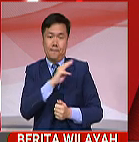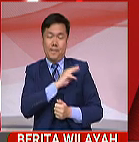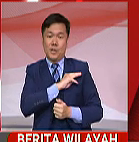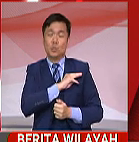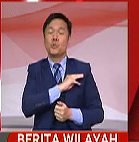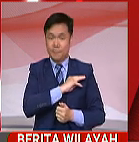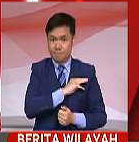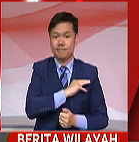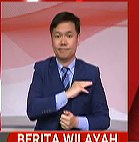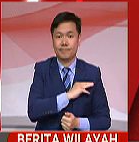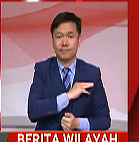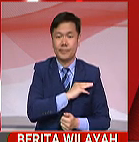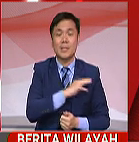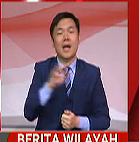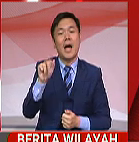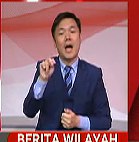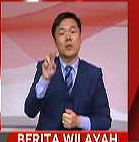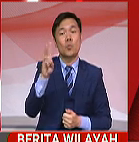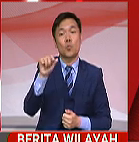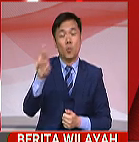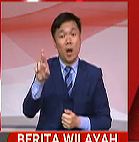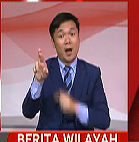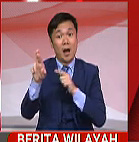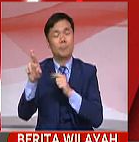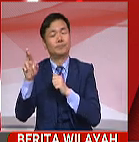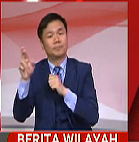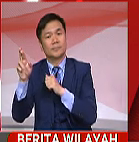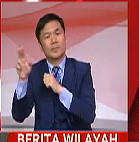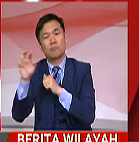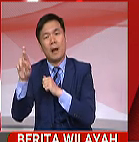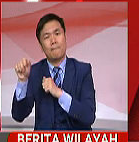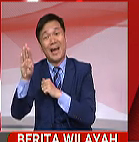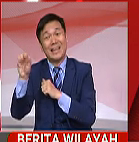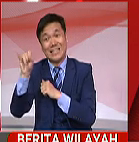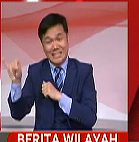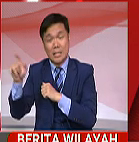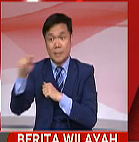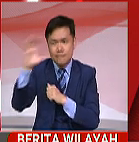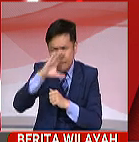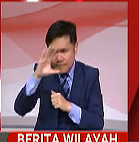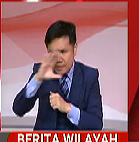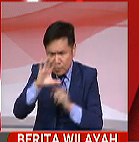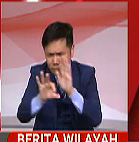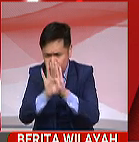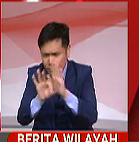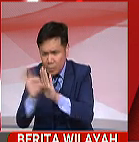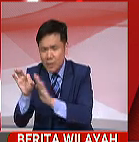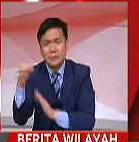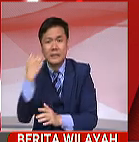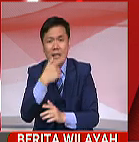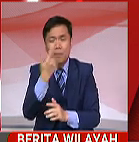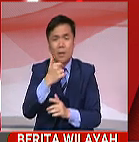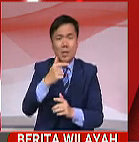dan Kesihatan Awam Dr. Anwar Rapai, pihak berkuasa juga akan mengesan individu yang enggan menjalani ujian